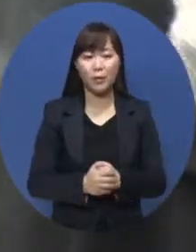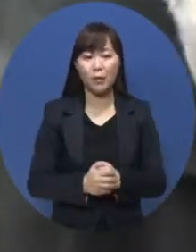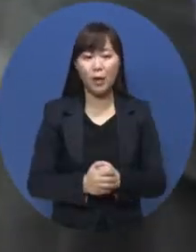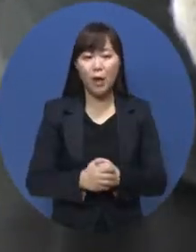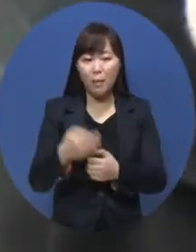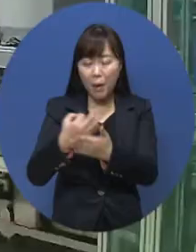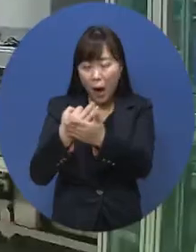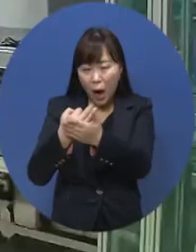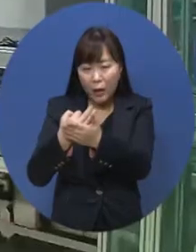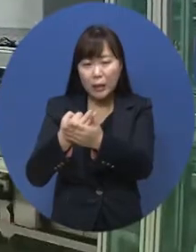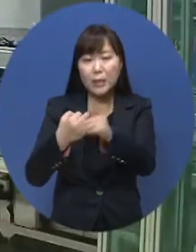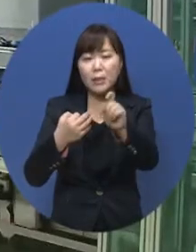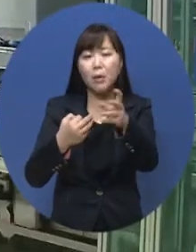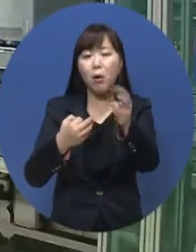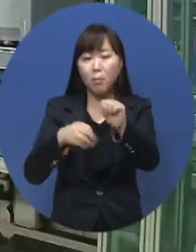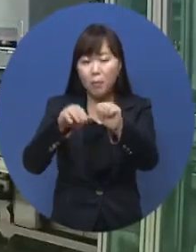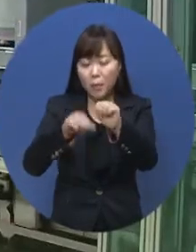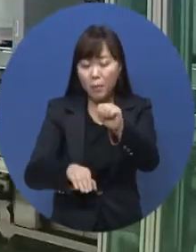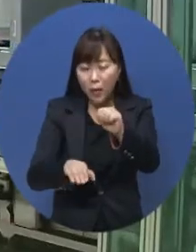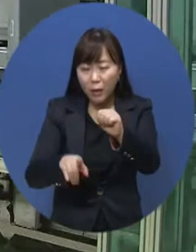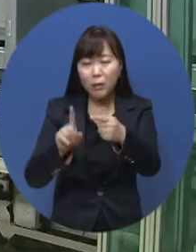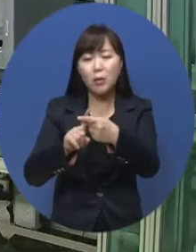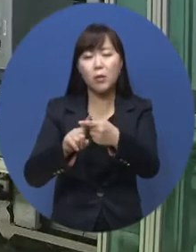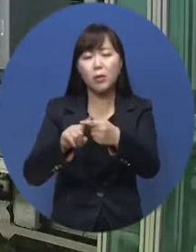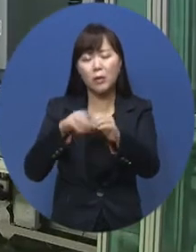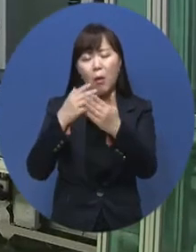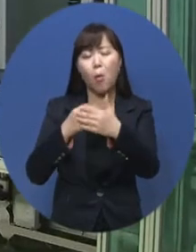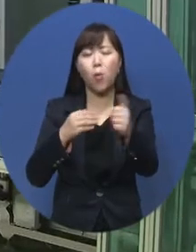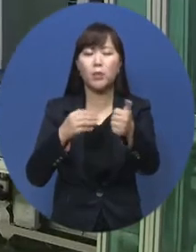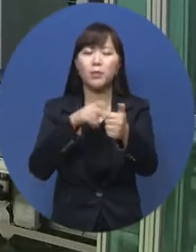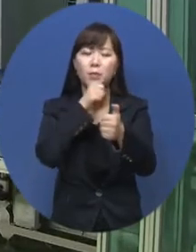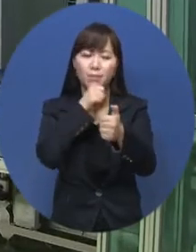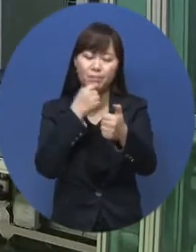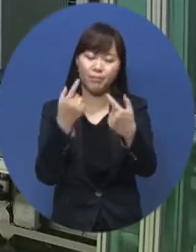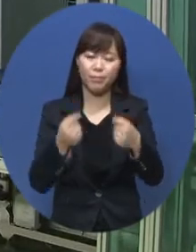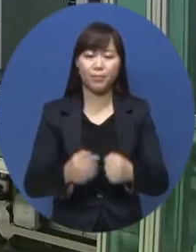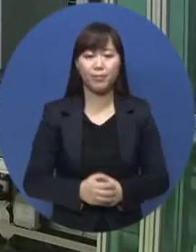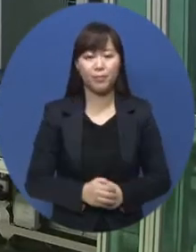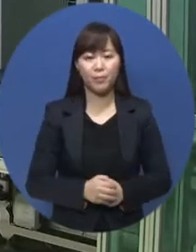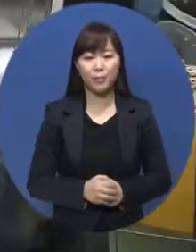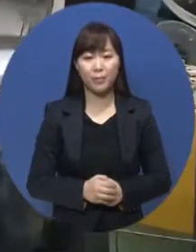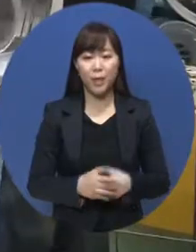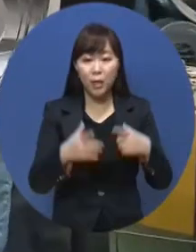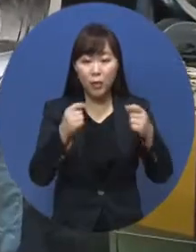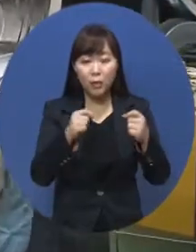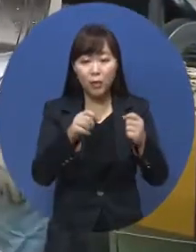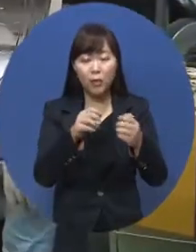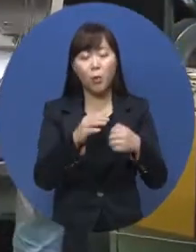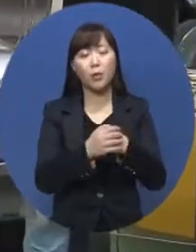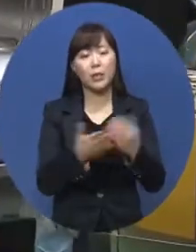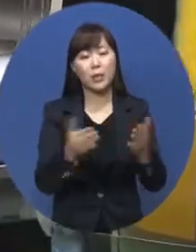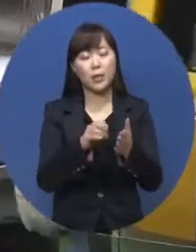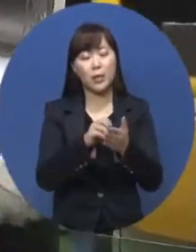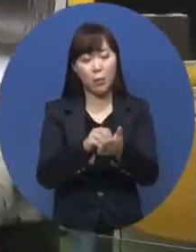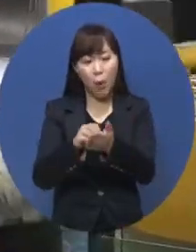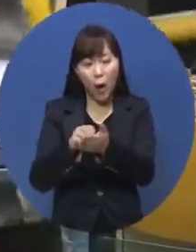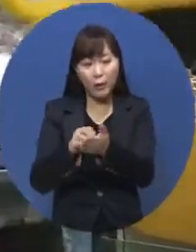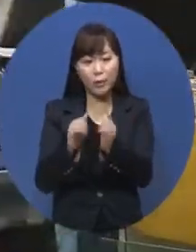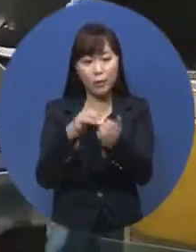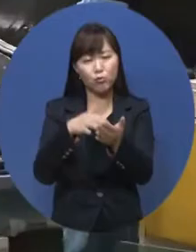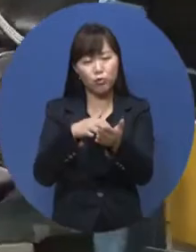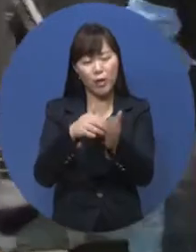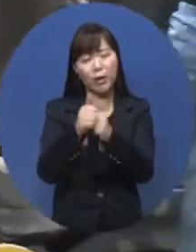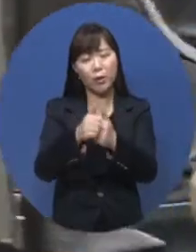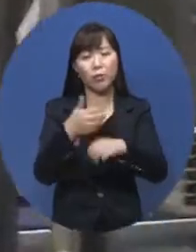연 매출액 10억원 미만의 기업은 90점 때 머물렀습니다 이러한 수치는 종사자 규모 에서도 드러납니다